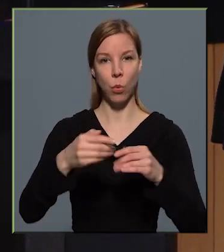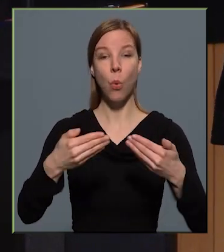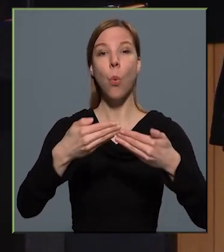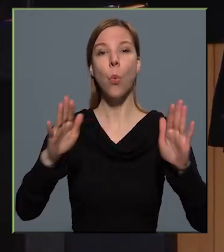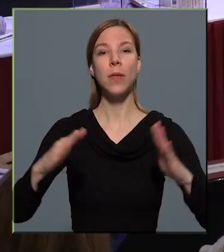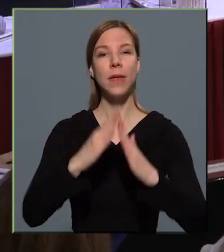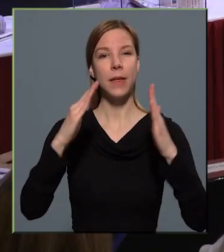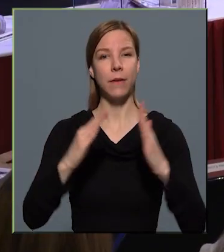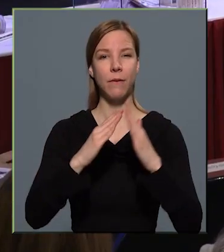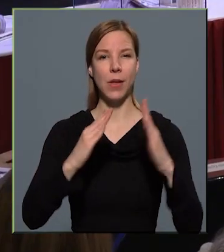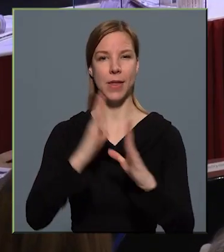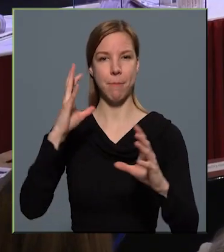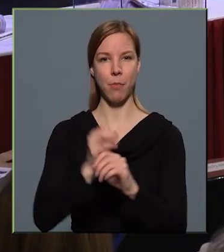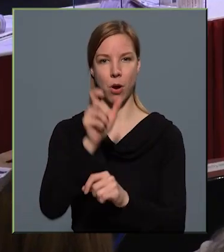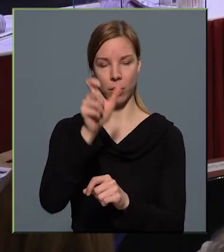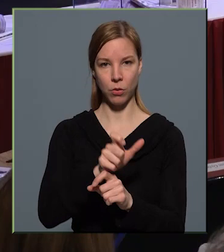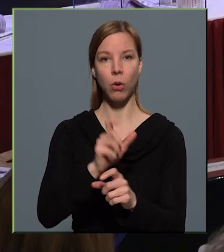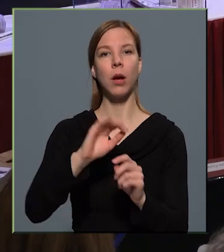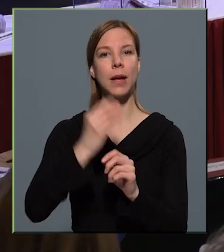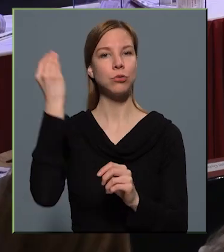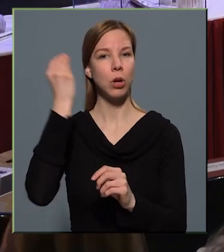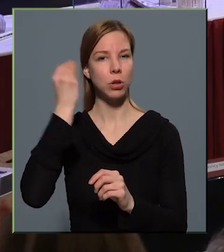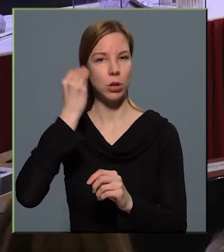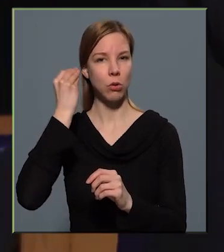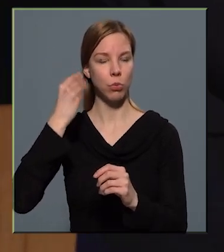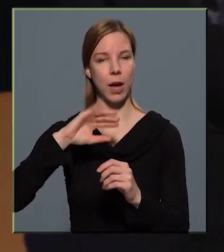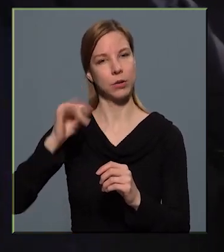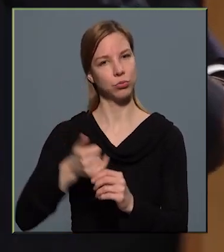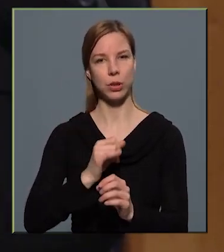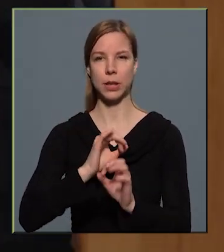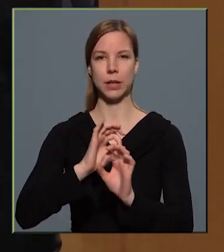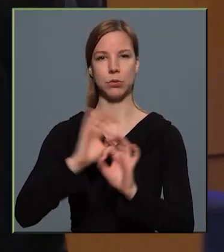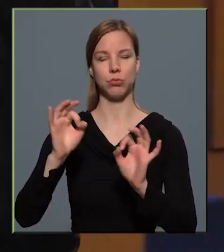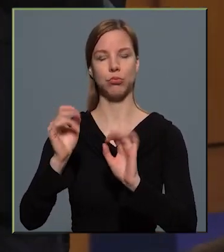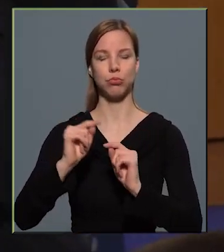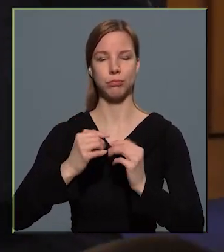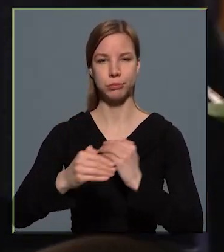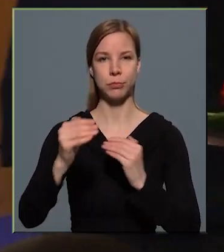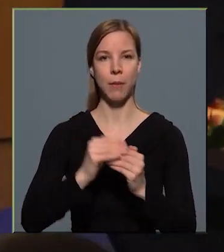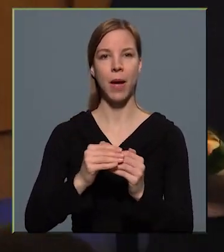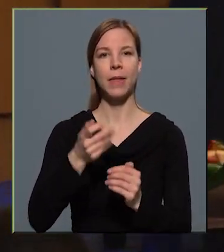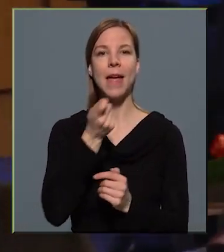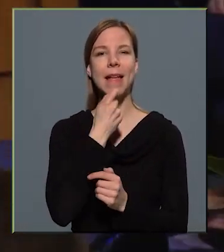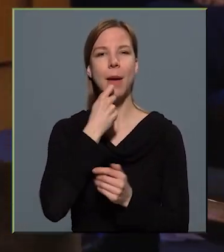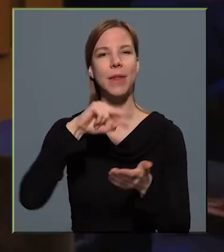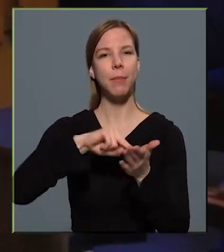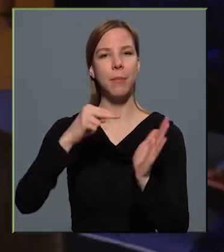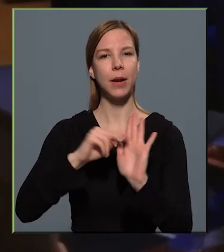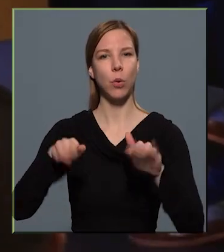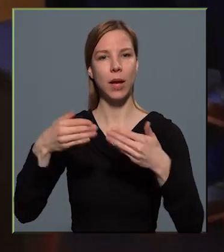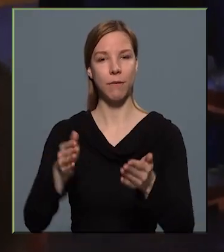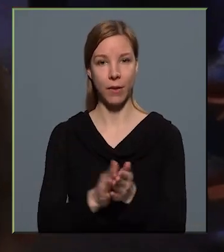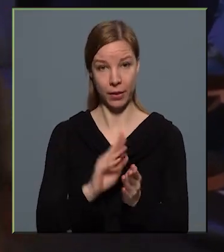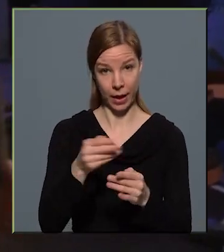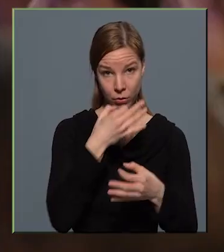sokszoros bajnoka, a tanulásban is követi a szakosztály hagyományait, és élelmiszermérnök lett. Erről is kérdeztem őt.